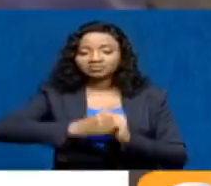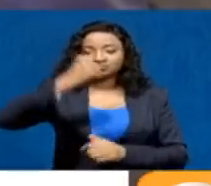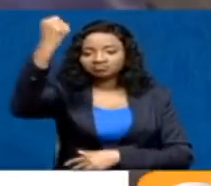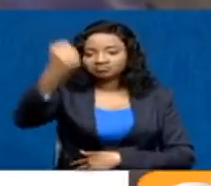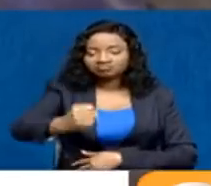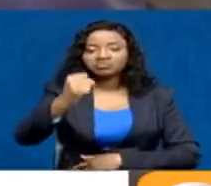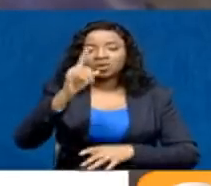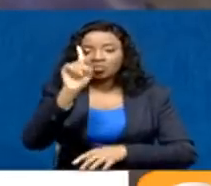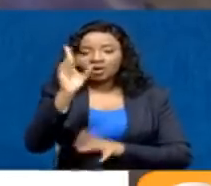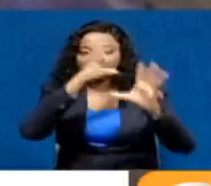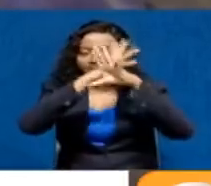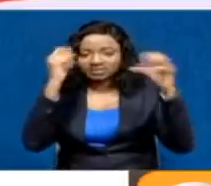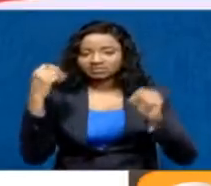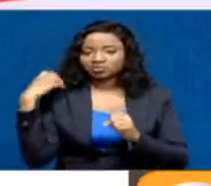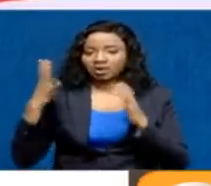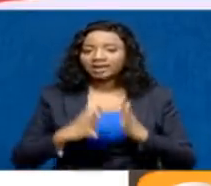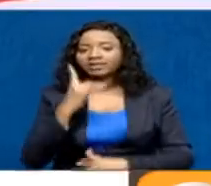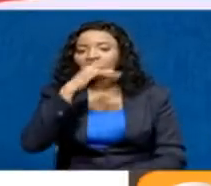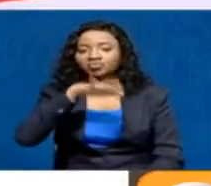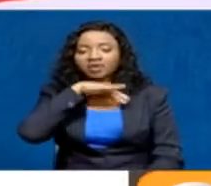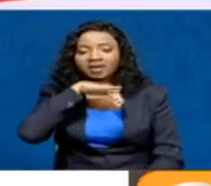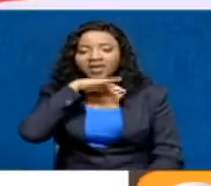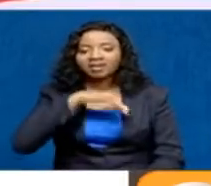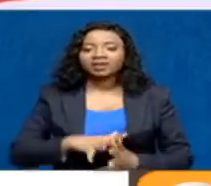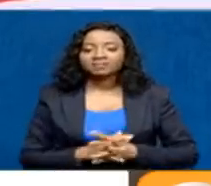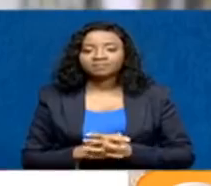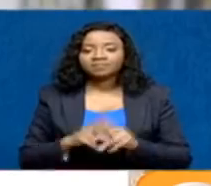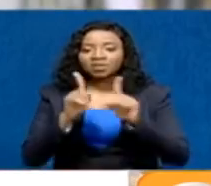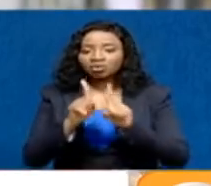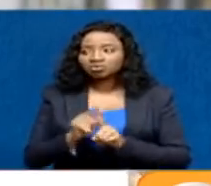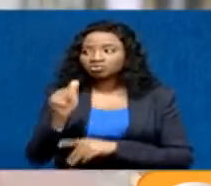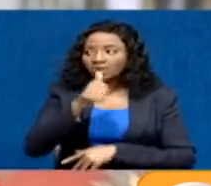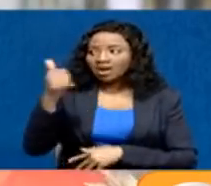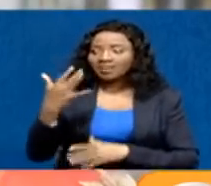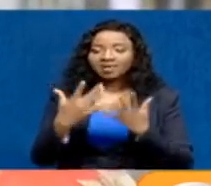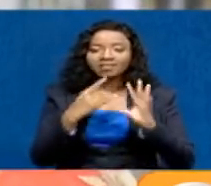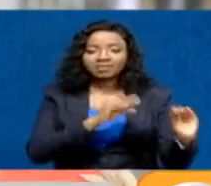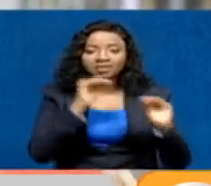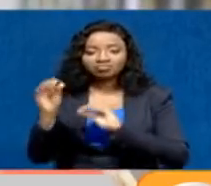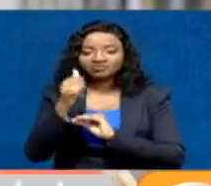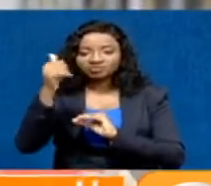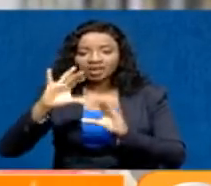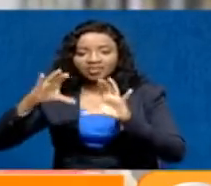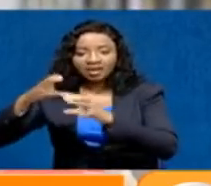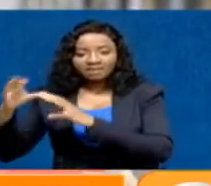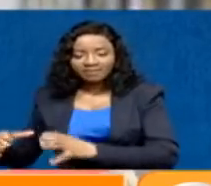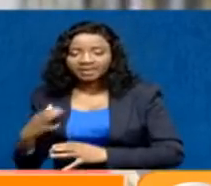whose name you know, Raila Amolo Odinga. Kwa wale wenzangu ambao labda wamekimbilia vyama vingine,